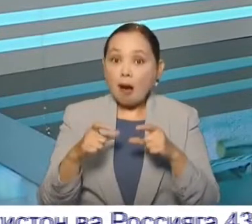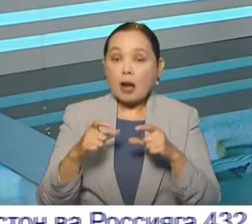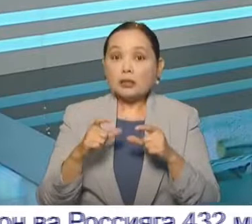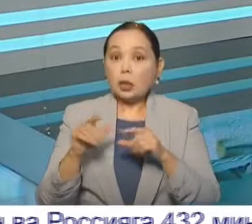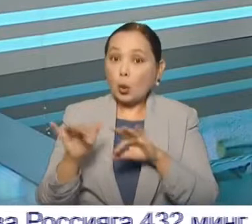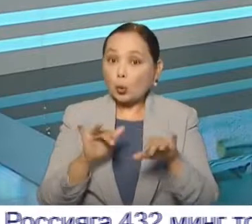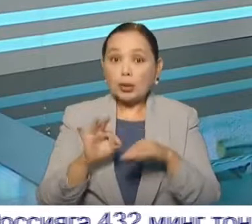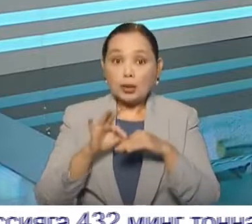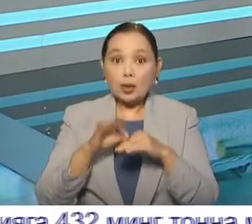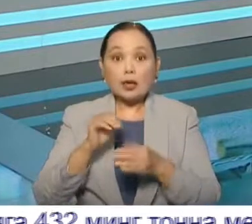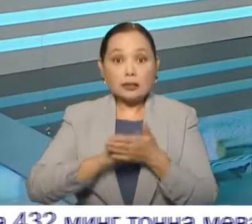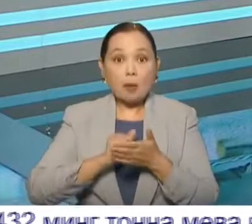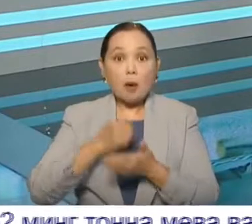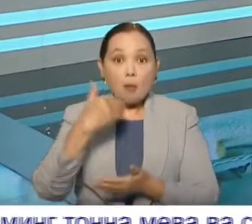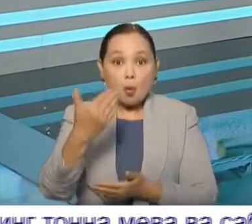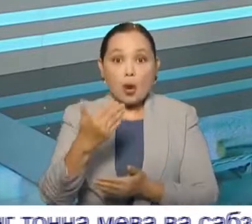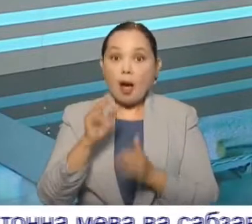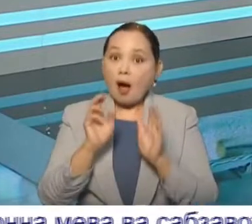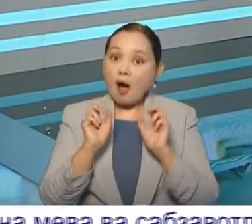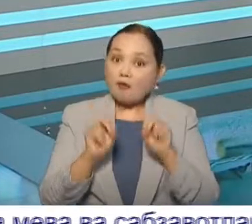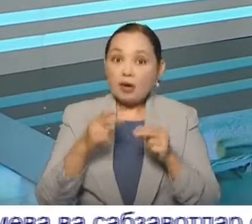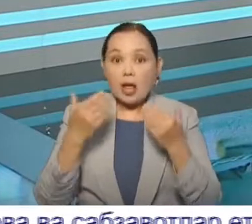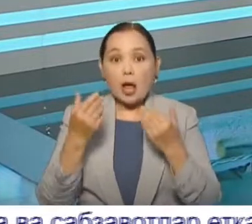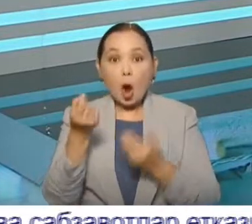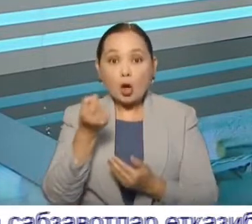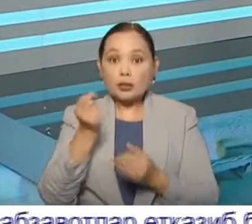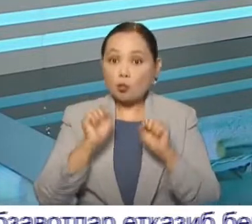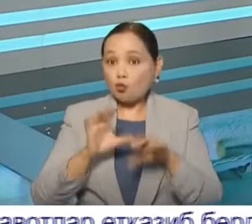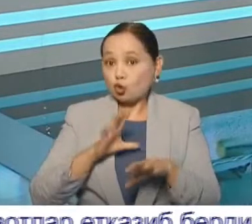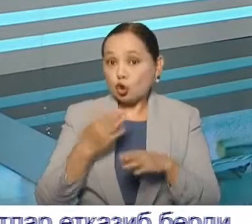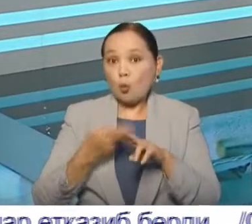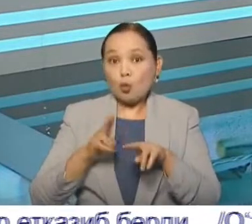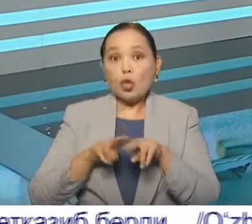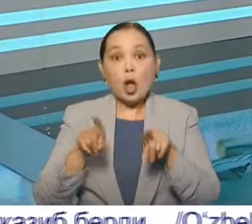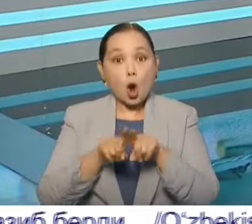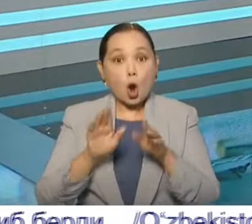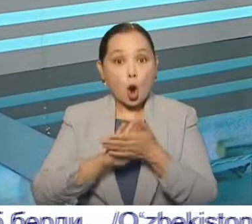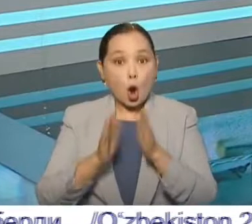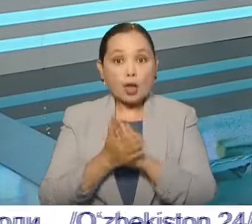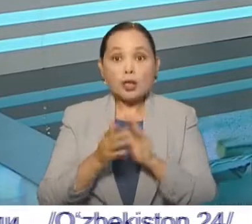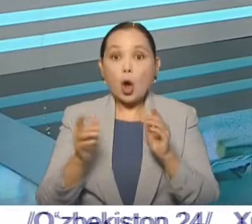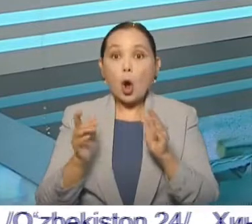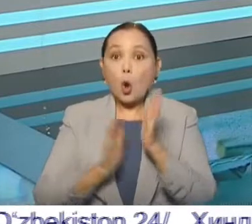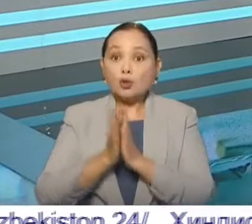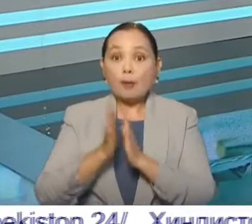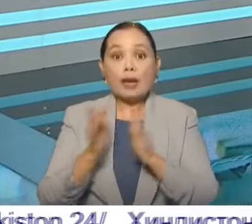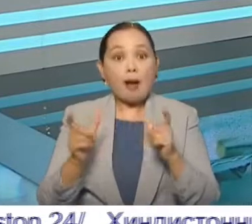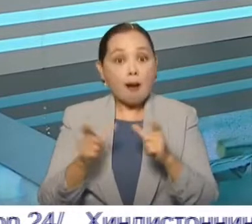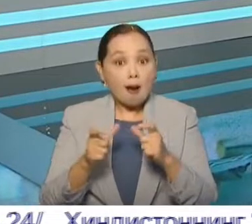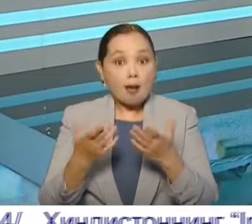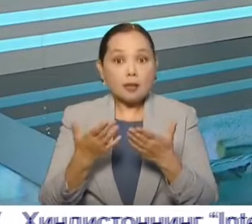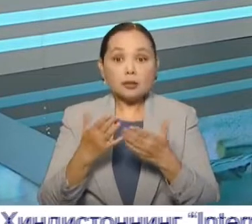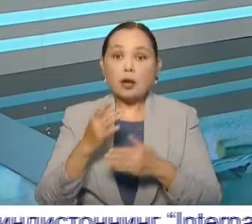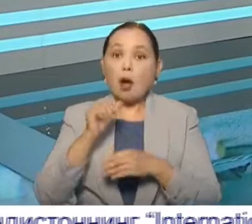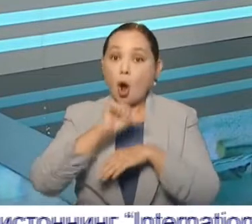өткезілады. Сабабы, улардың юзасыда хафли организмлер болыш мүмкін. Бұндай холатларда осымликлер карантині ва хмойас агетлігі